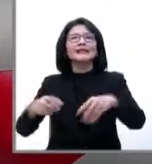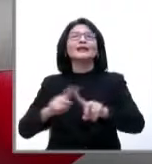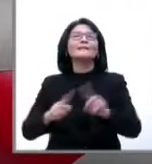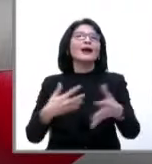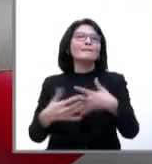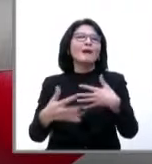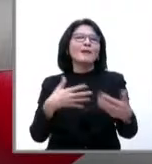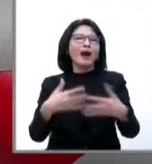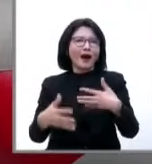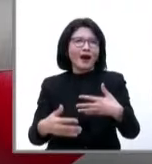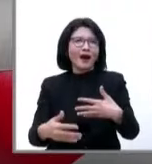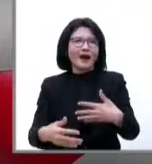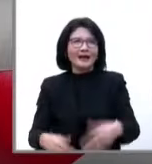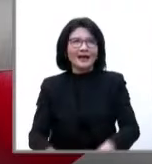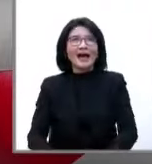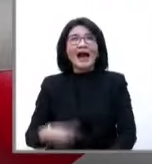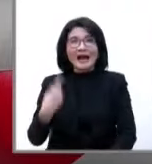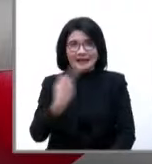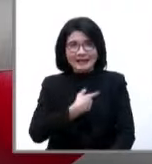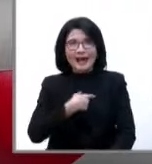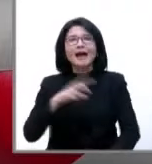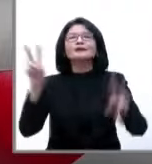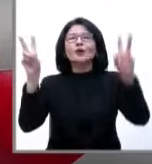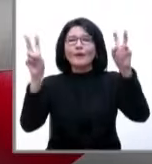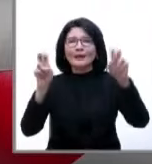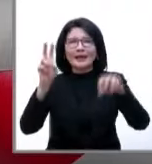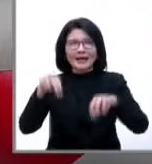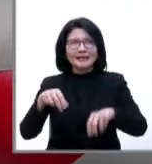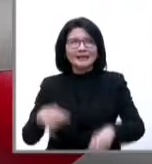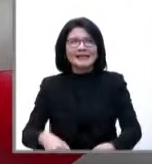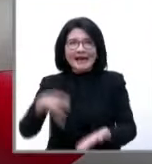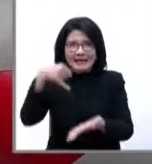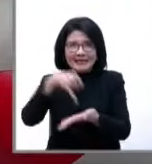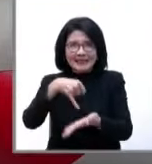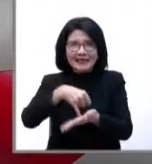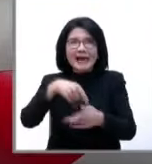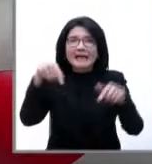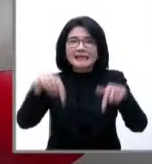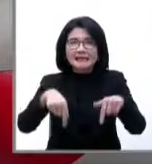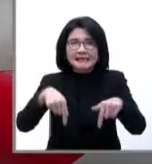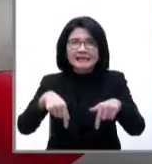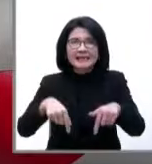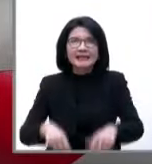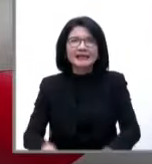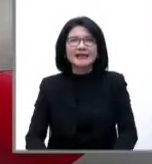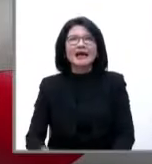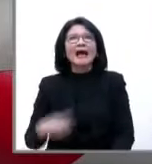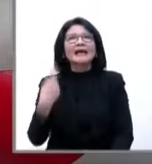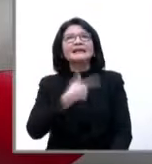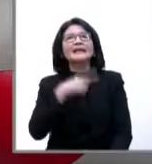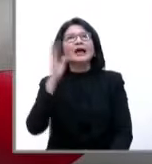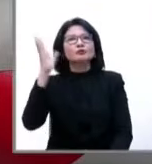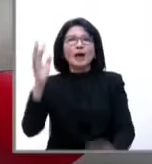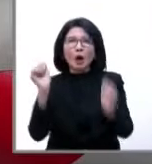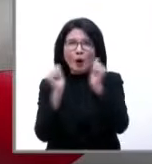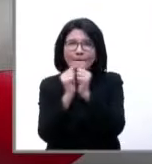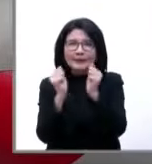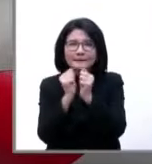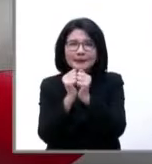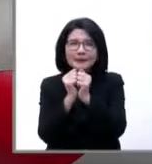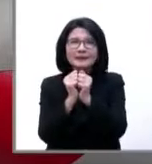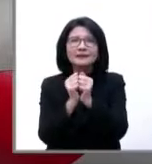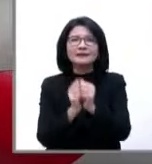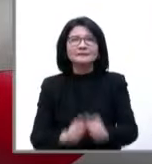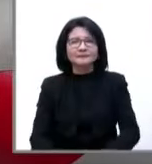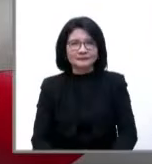apa-apa kita kembali lagi ke topik Ya intinya di sini Kita sudah berkomitmen